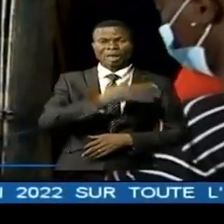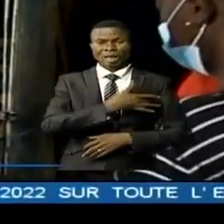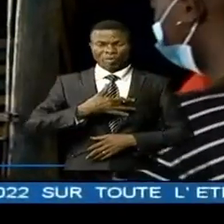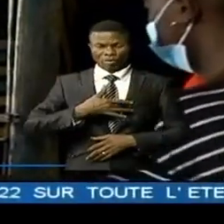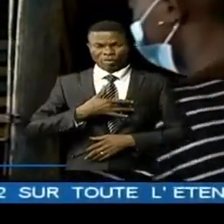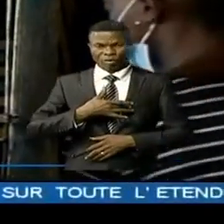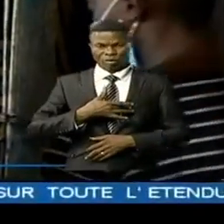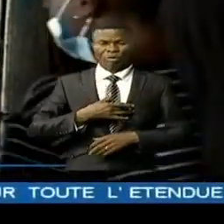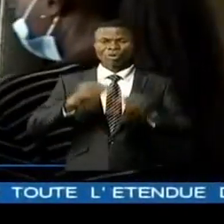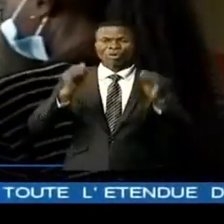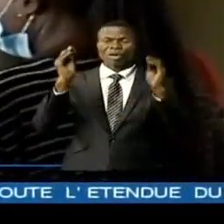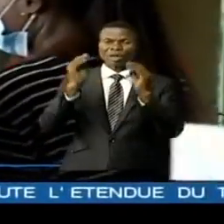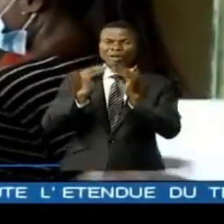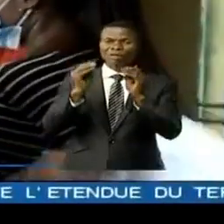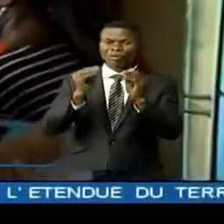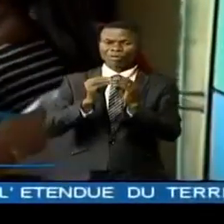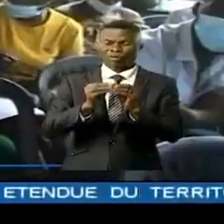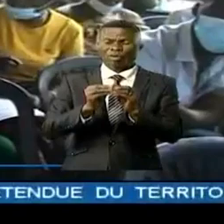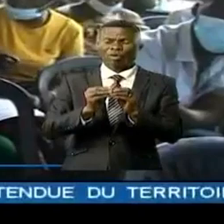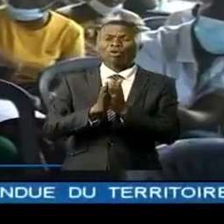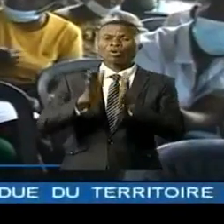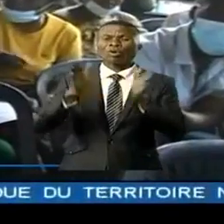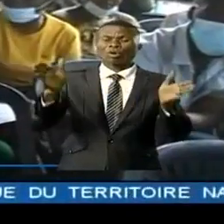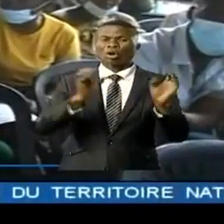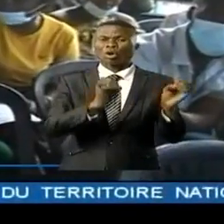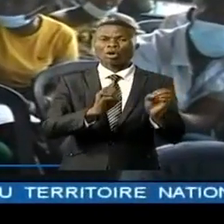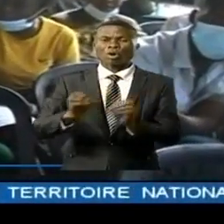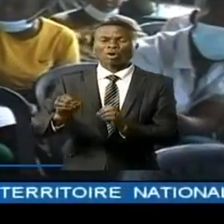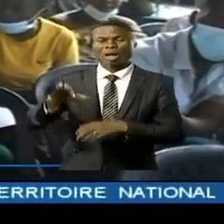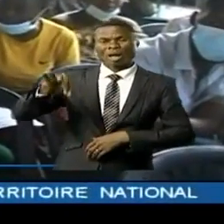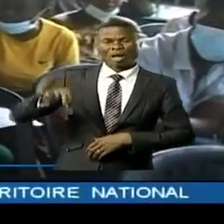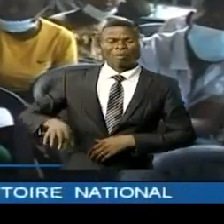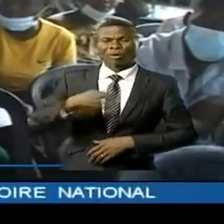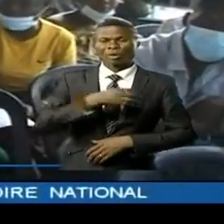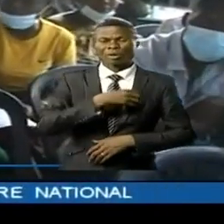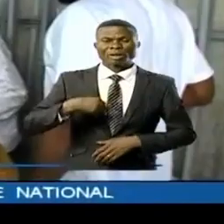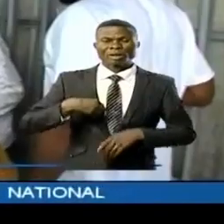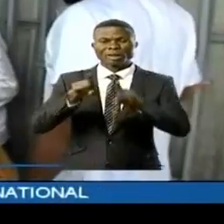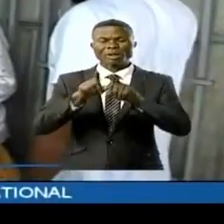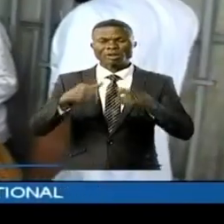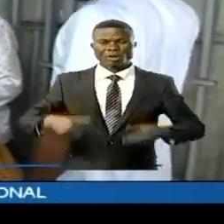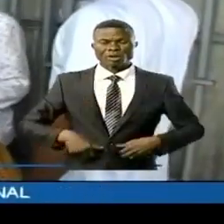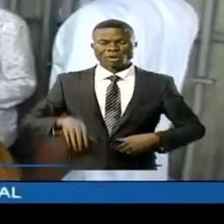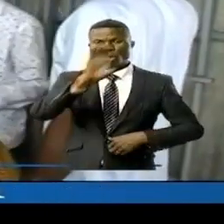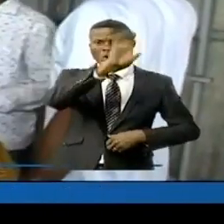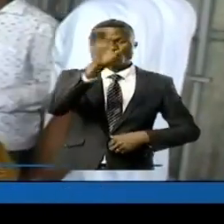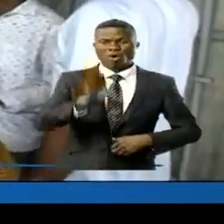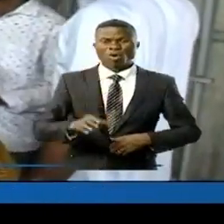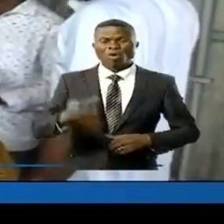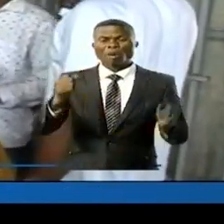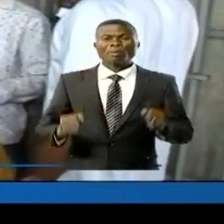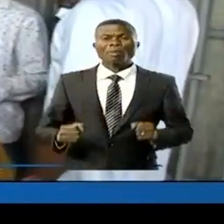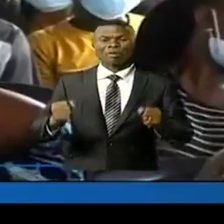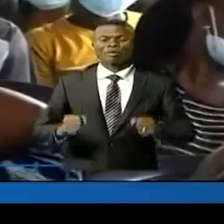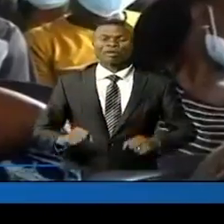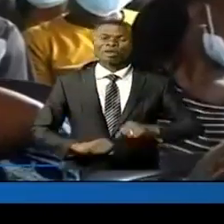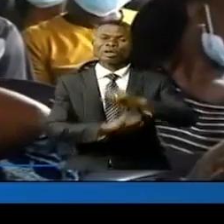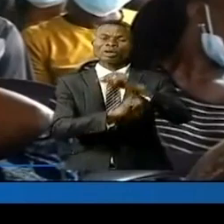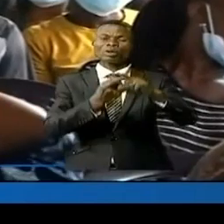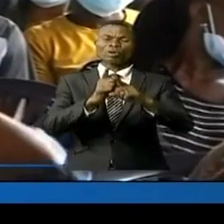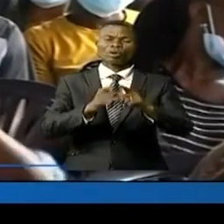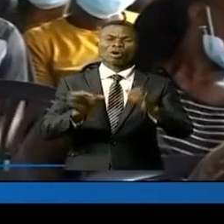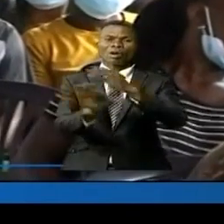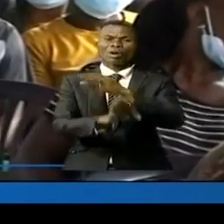de la tribune d'expression populaire organisée en faveur des femmes et jeunes de la commune de barumbu avec l'appui de la fondation